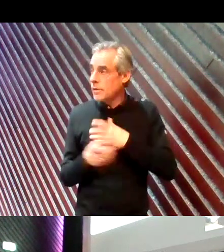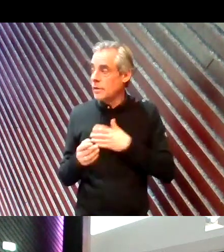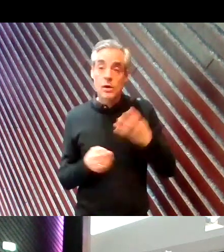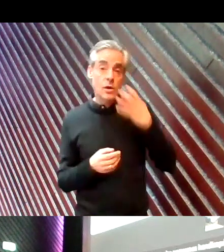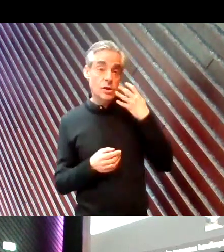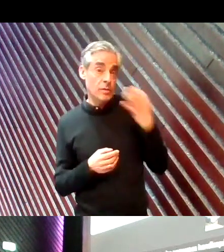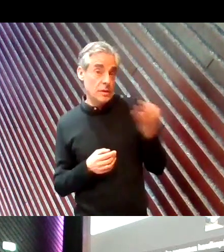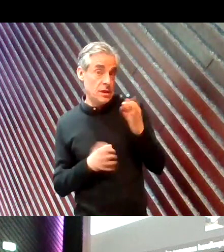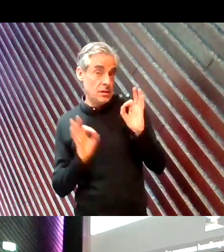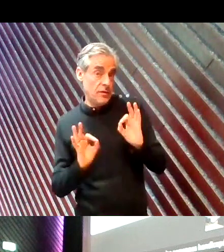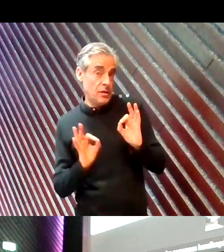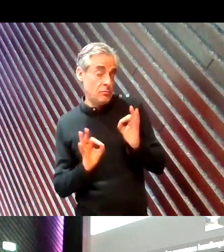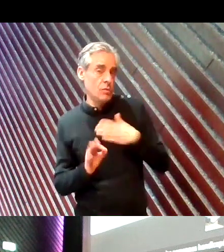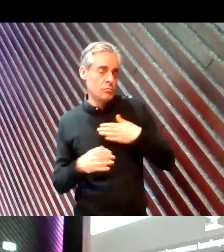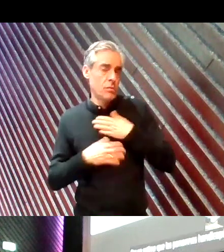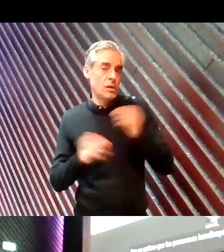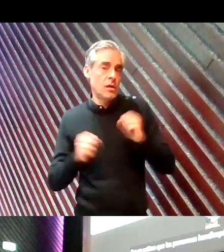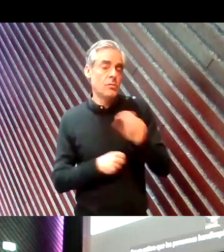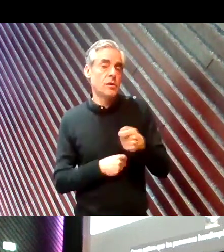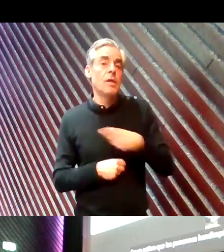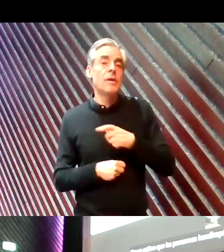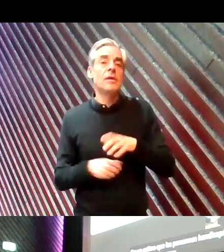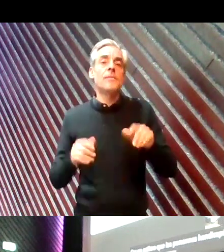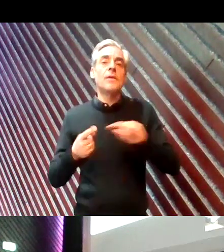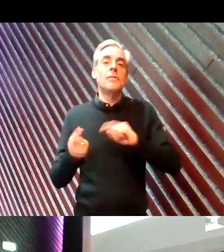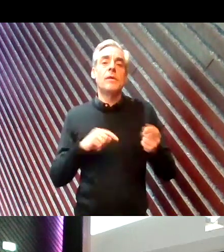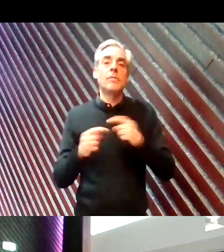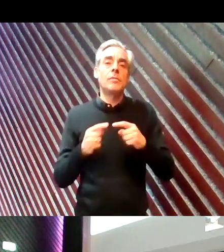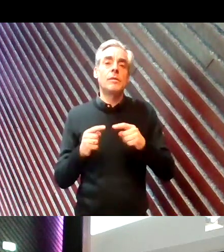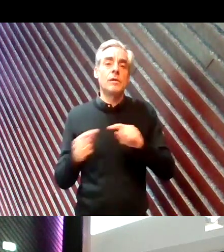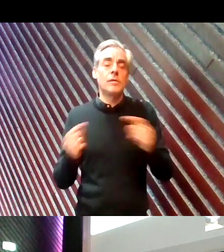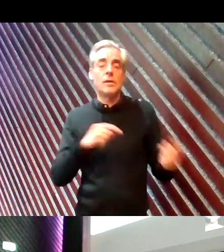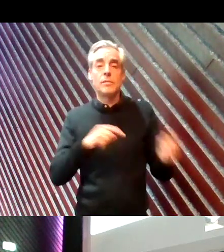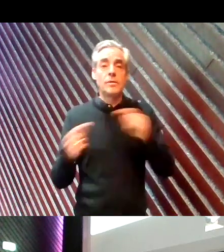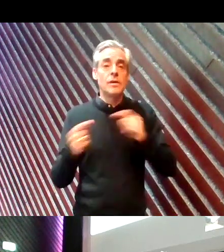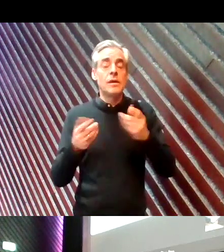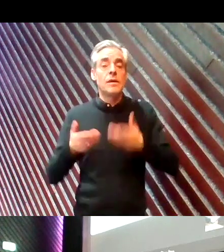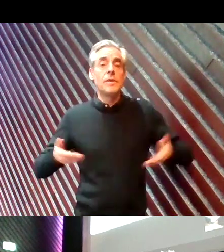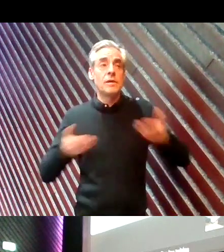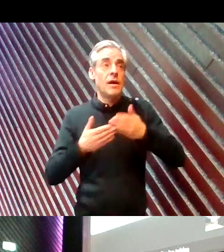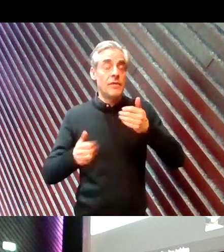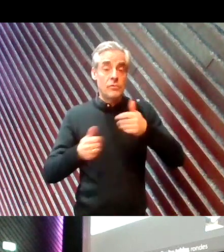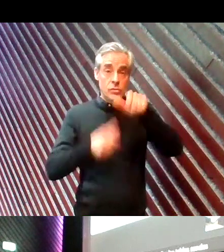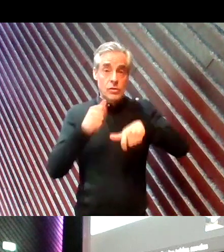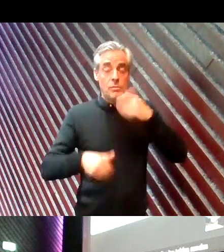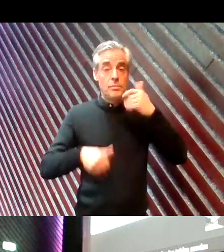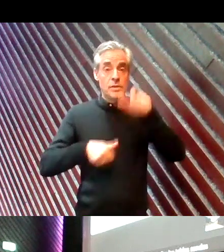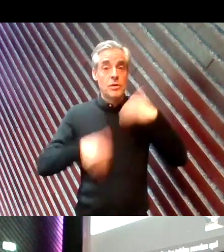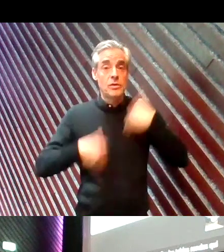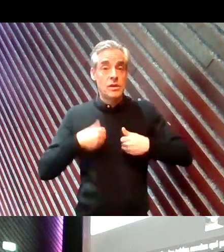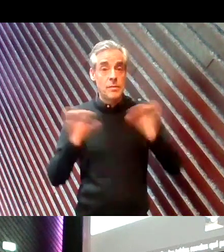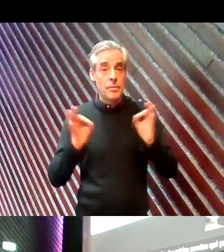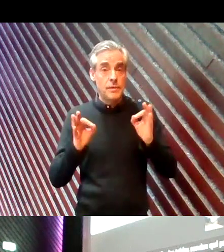beaucoup ça, en effet, on devrait interdire maintenant les tables rondes qui parlent des personnes en situation d'handicap sans personne en situation d'handicap. Voilà. Je suis la